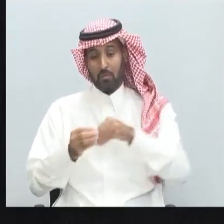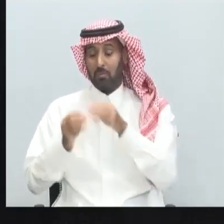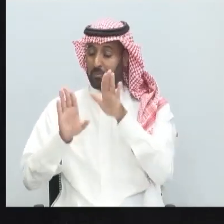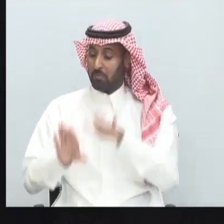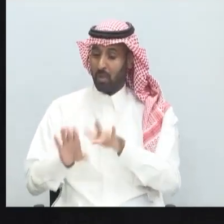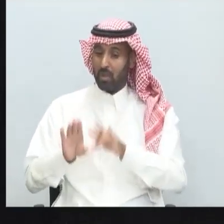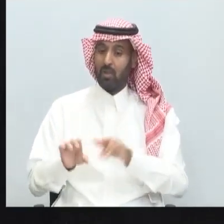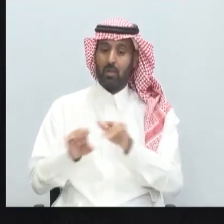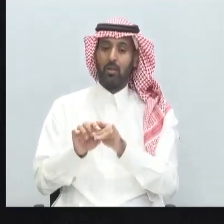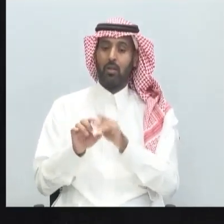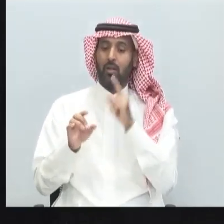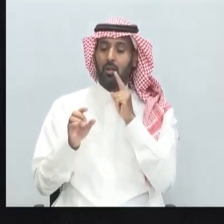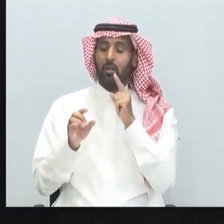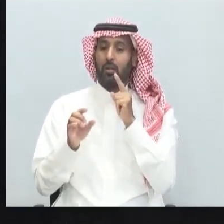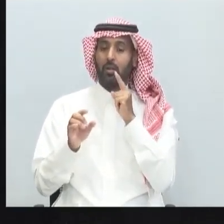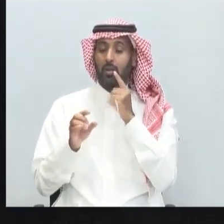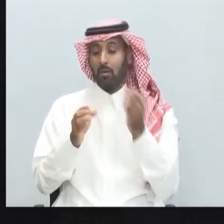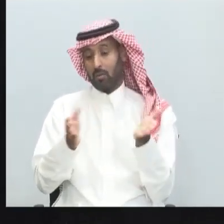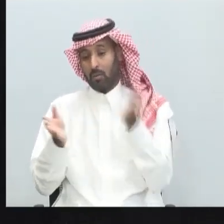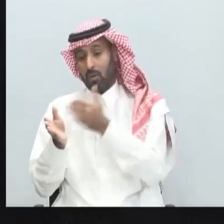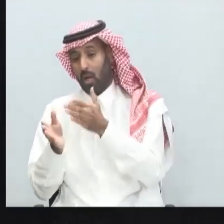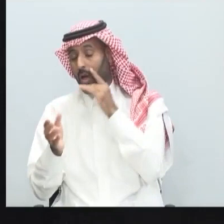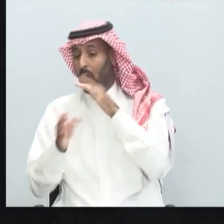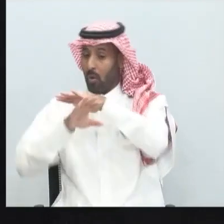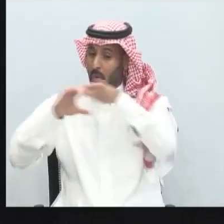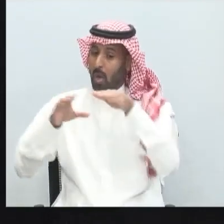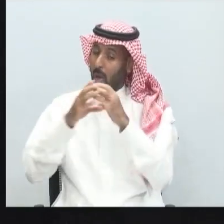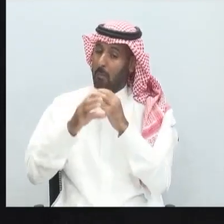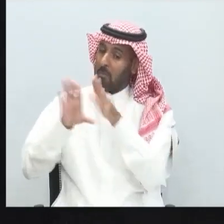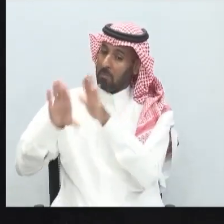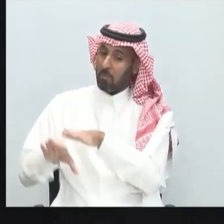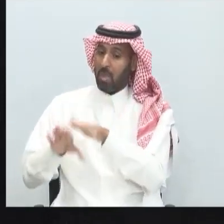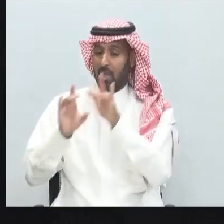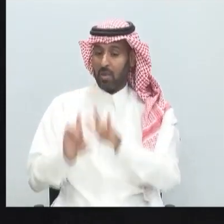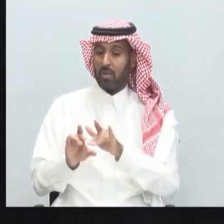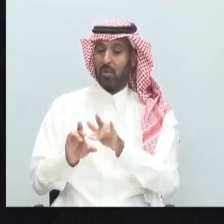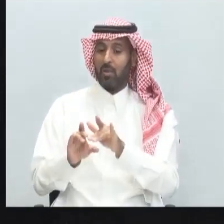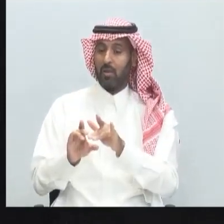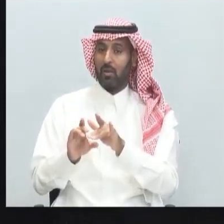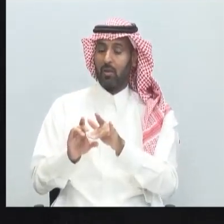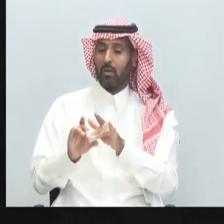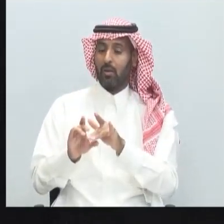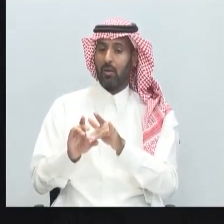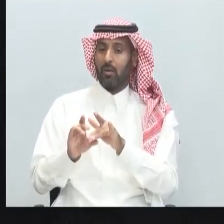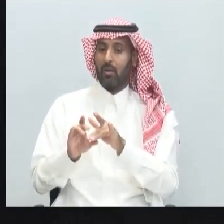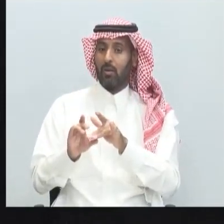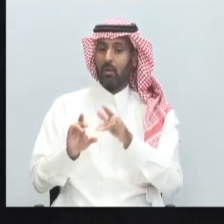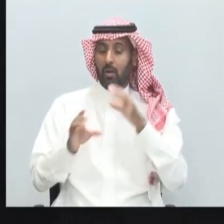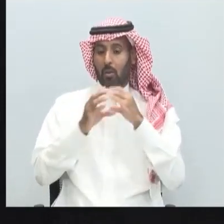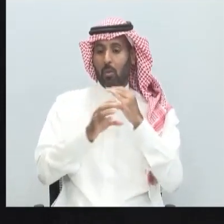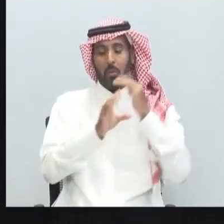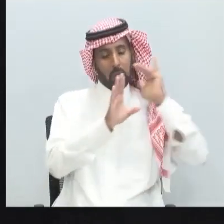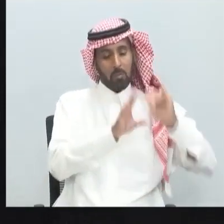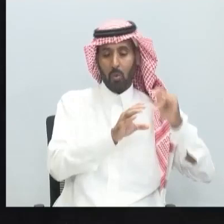ويجلسون في مقهى ثم المحطه التي تليها ويجلسون في المقاعد حتى يكون تكون الحافله